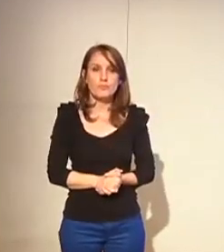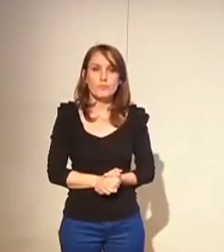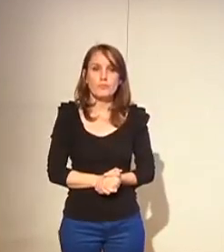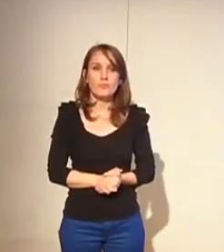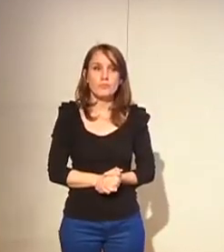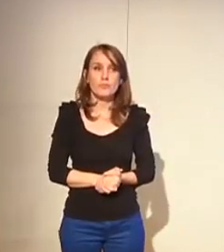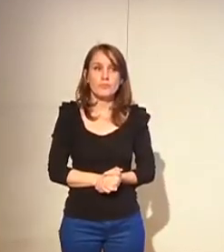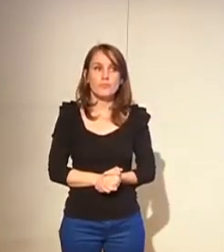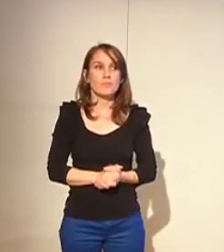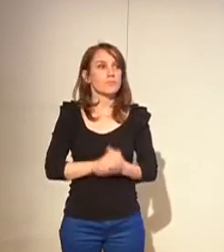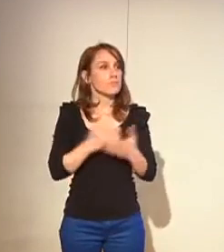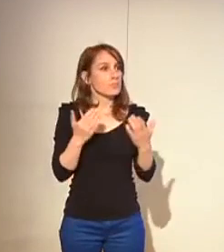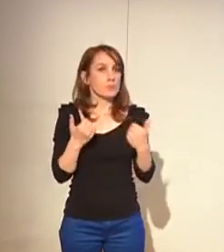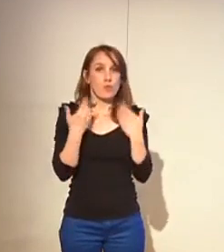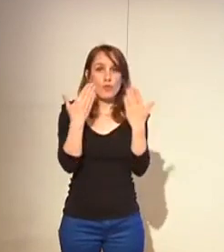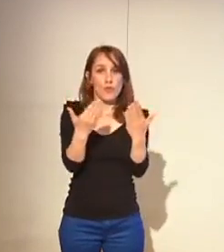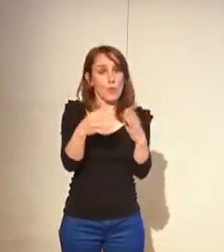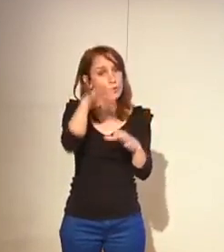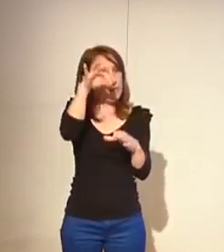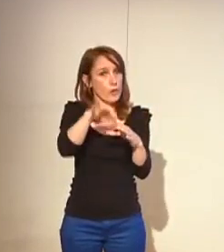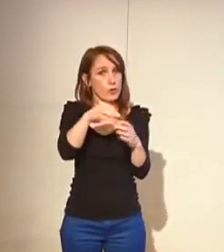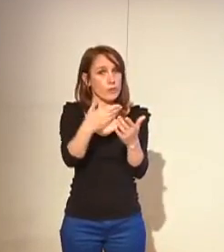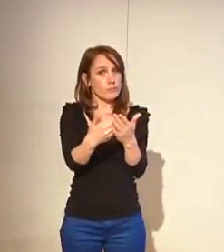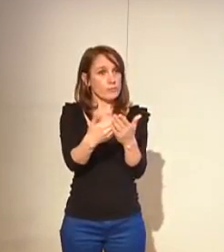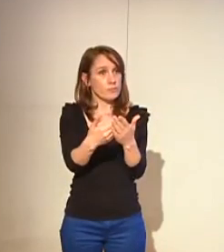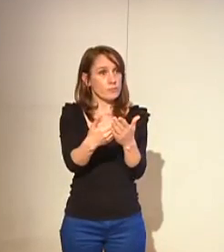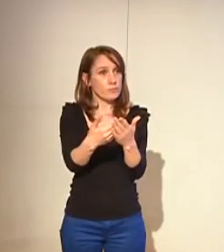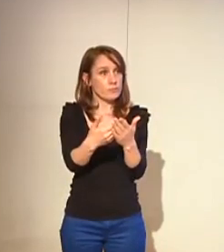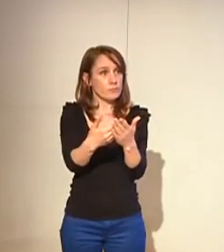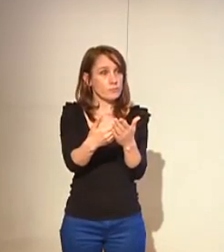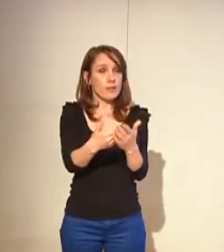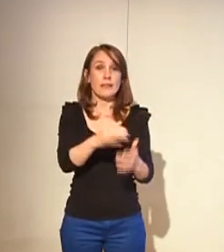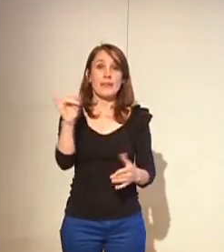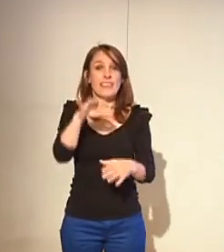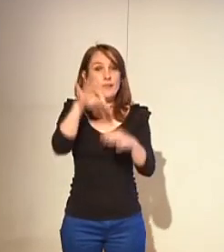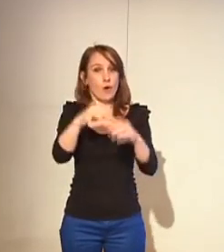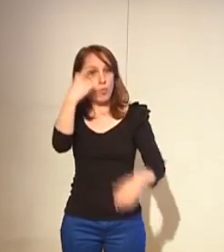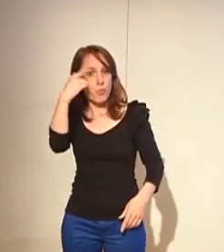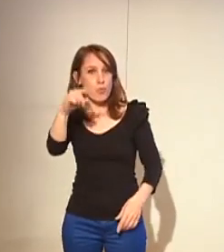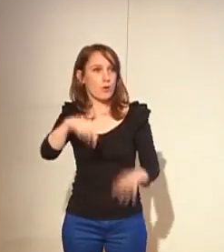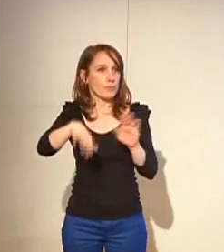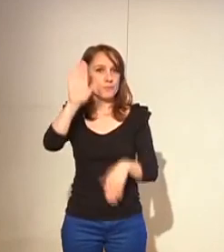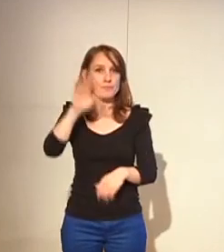soumets au vote cet amendement qui est